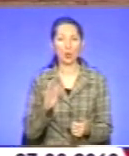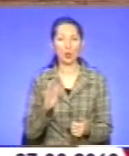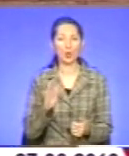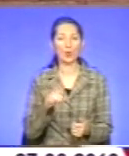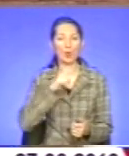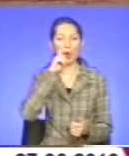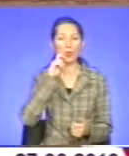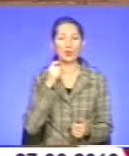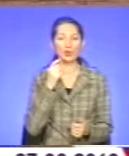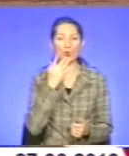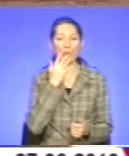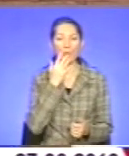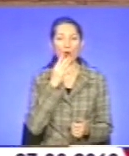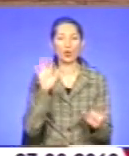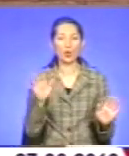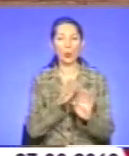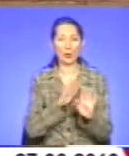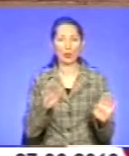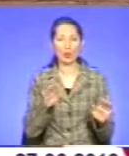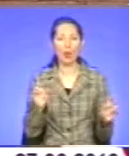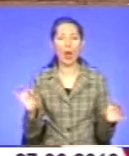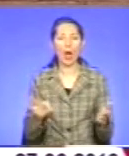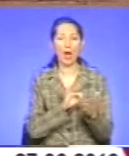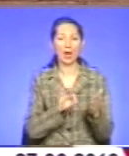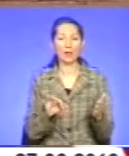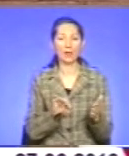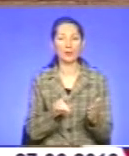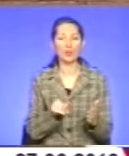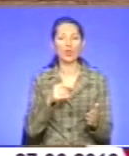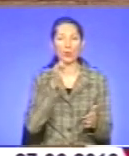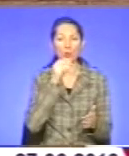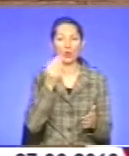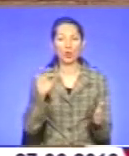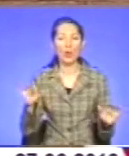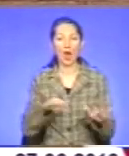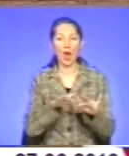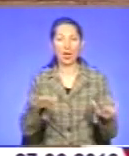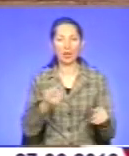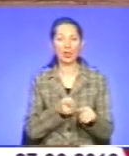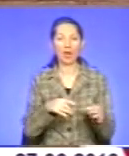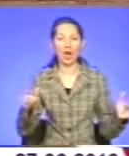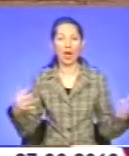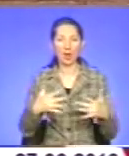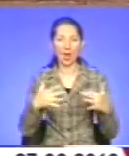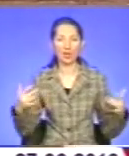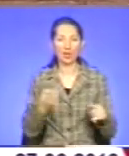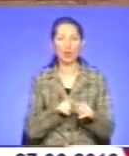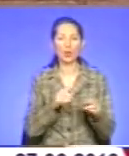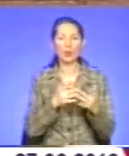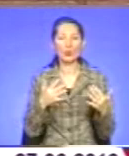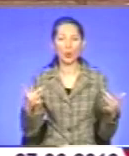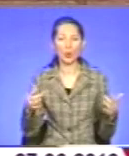Українську народну пісню «Сусідку» грати. Чи подобається тобі грати на цьому інструменті баяні? Так,